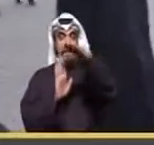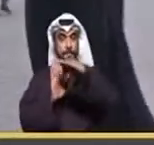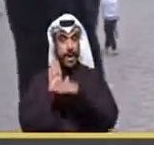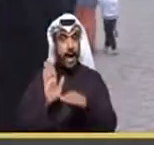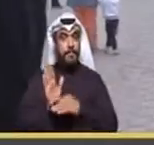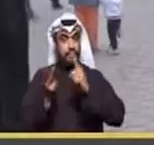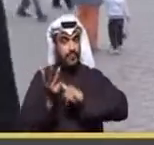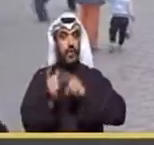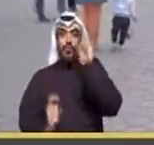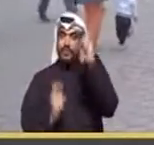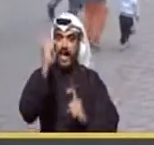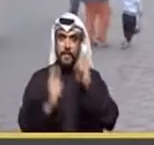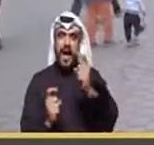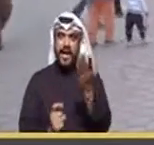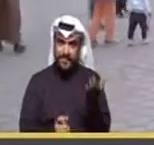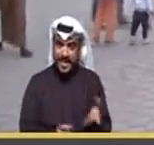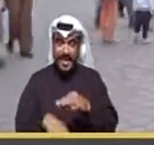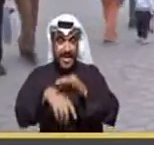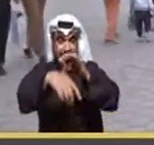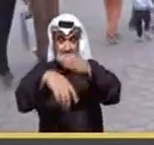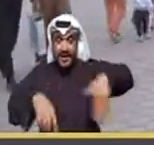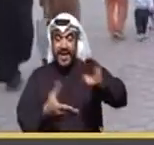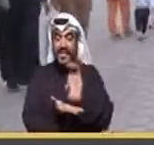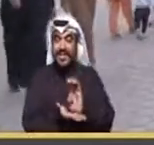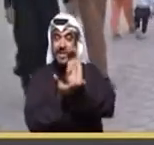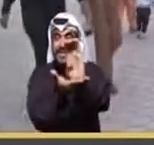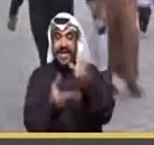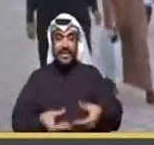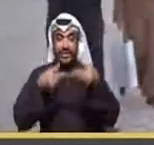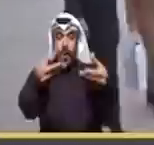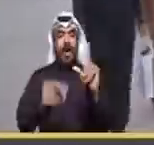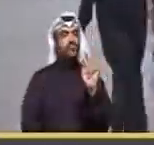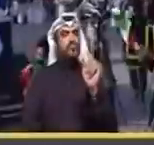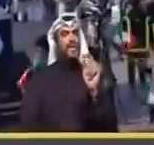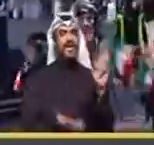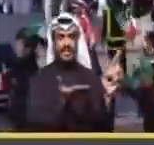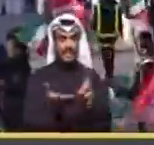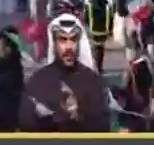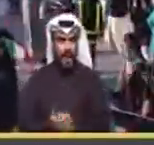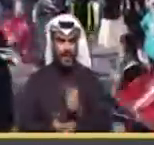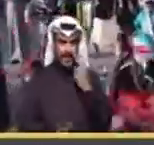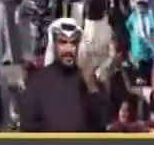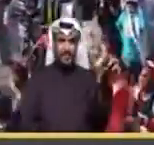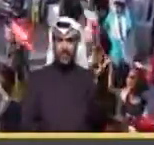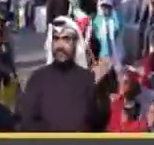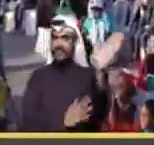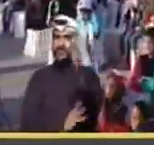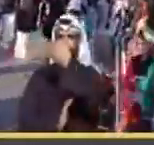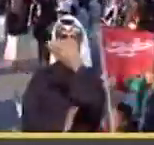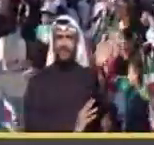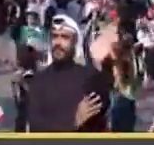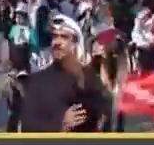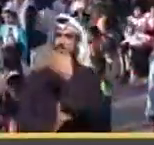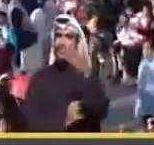برامج ومسابقات للجمهور وجوائز إن شاء الله تكون مميزة للزوار الكرام. حرص اللجنة المنظمة على